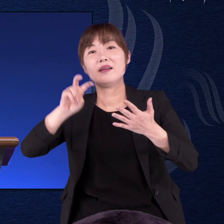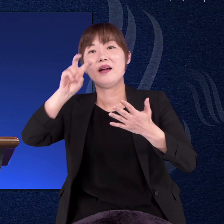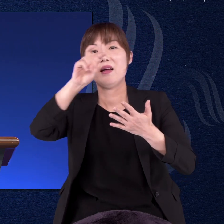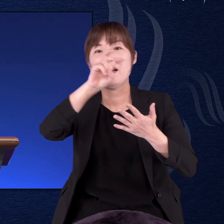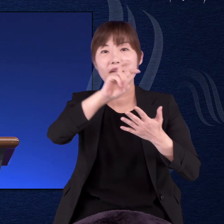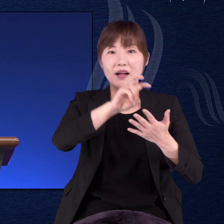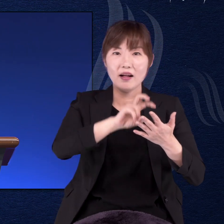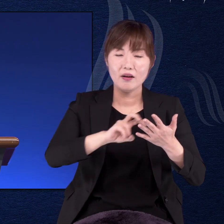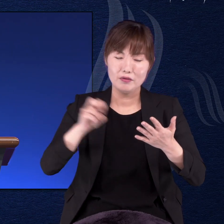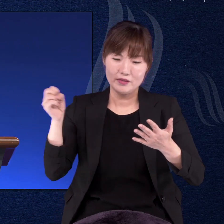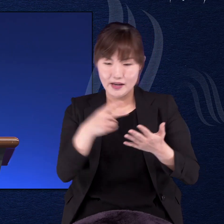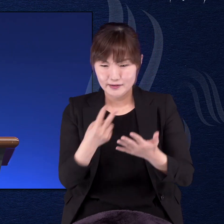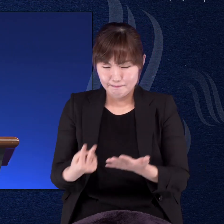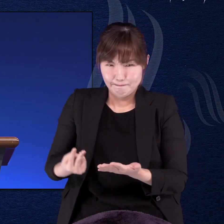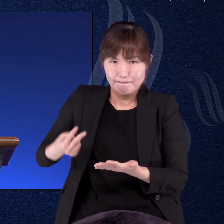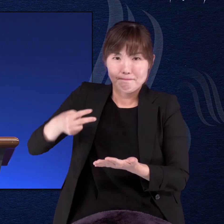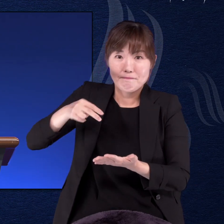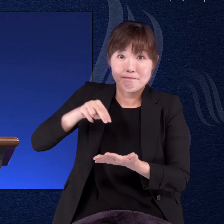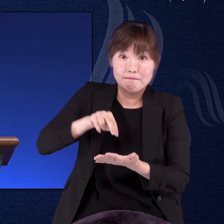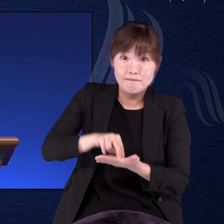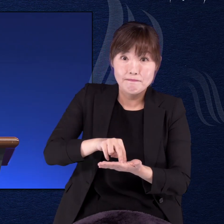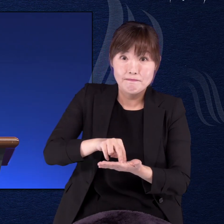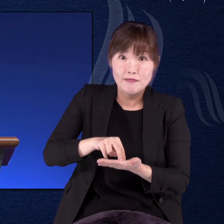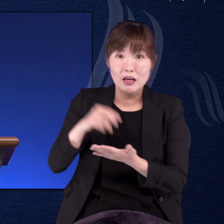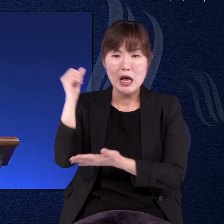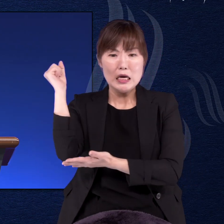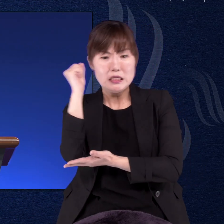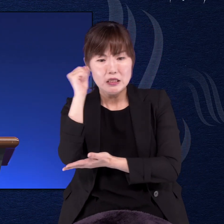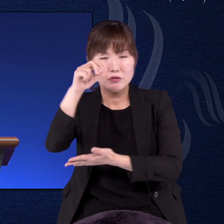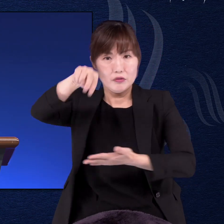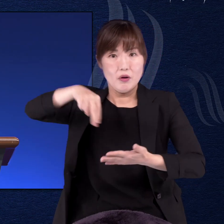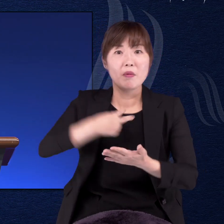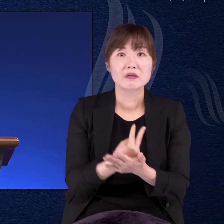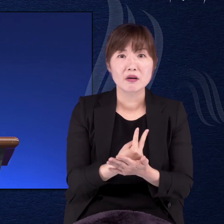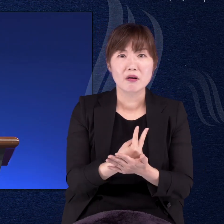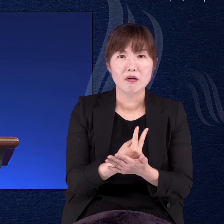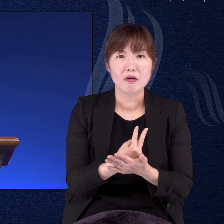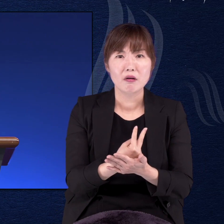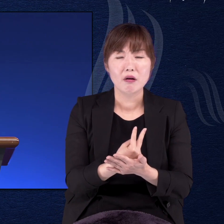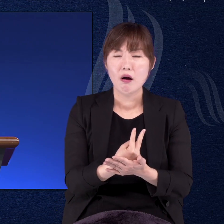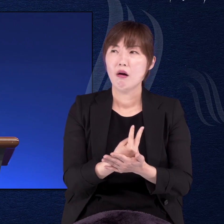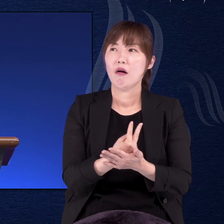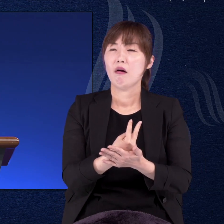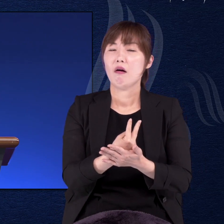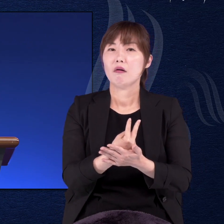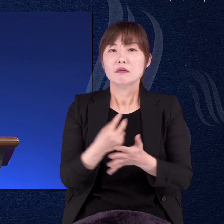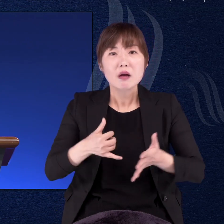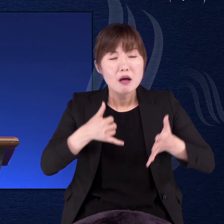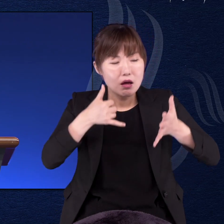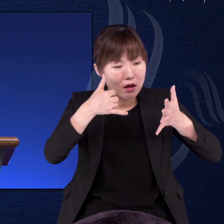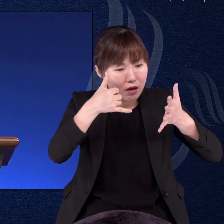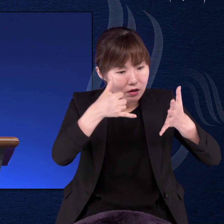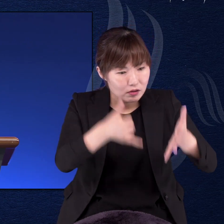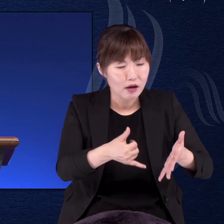흔들리고 넘어지거든요. 세상에서 살다 보면 잠깐만 하고 하나님을 놓게 되는 순간이 한두